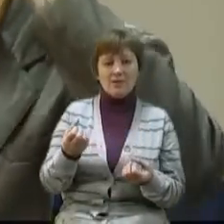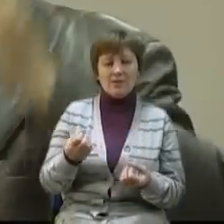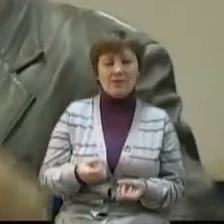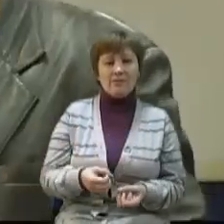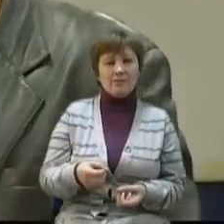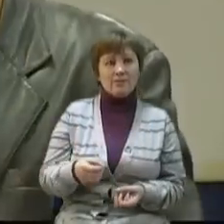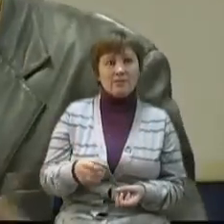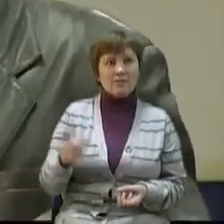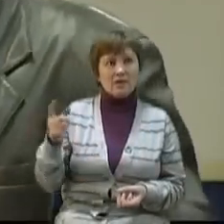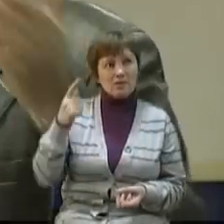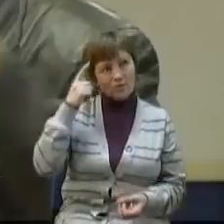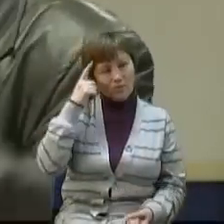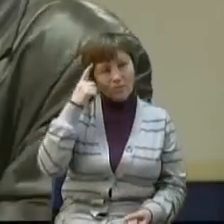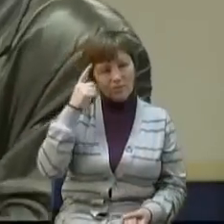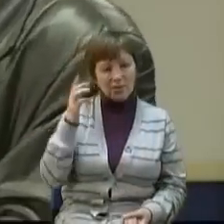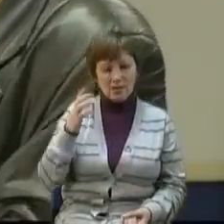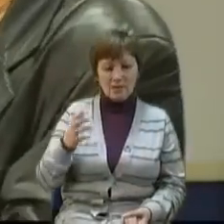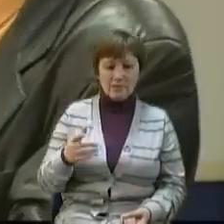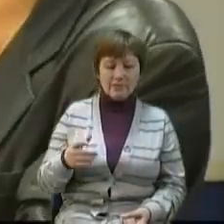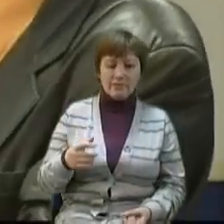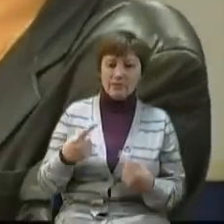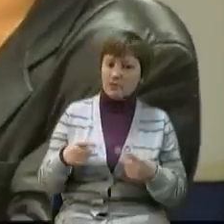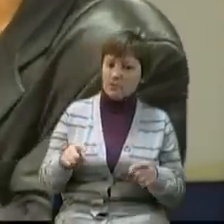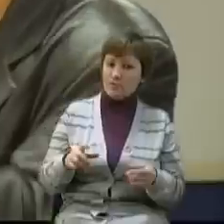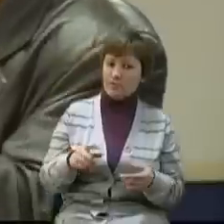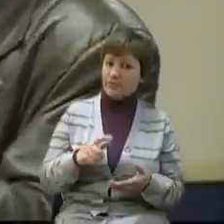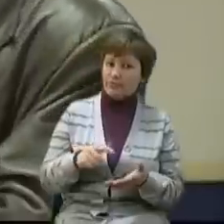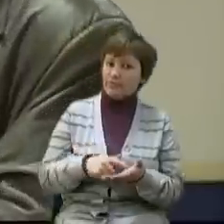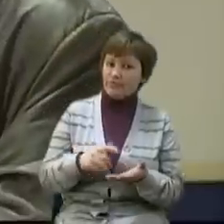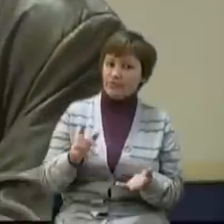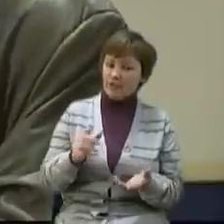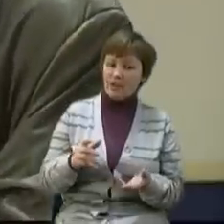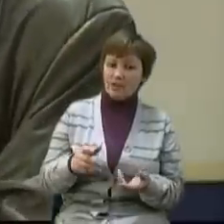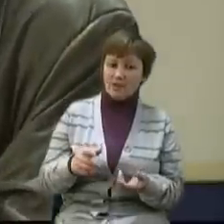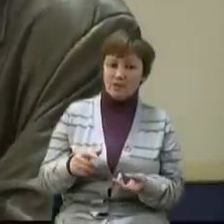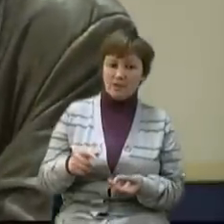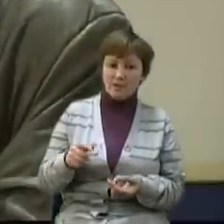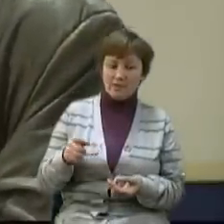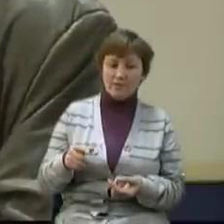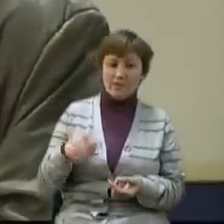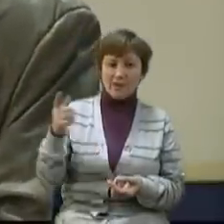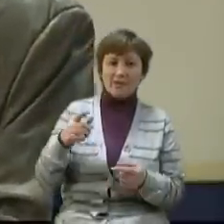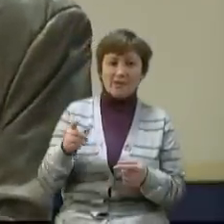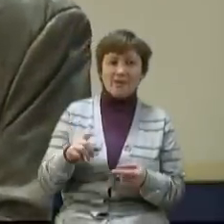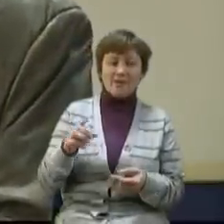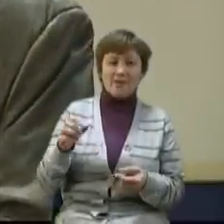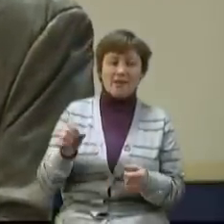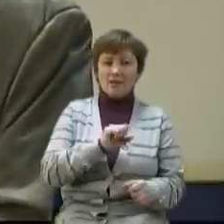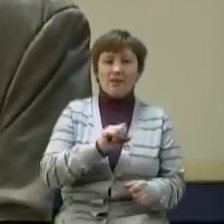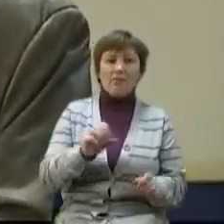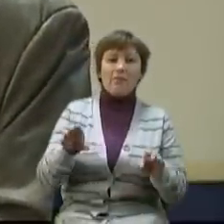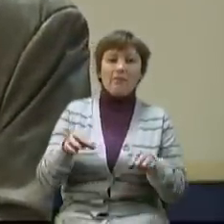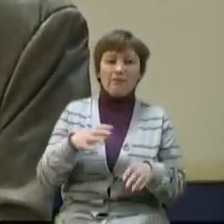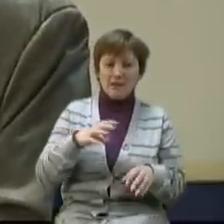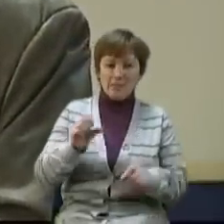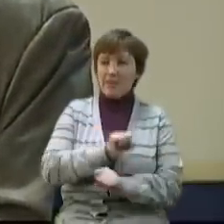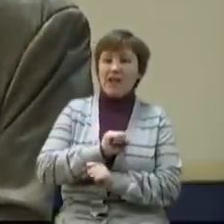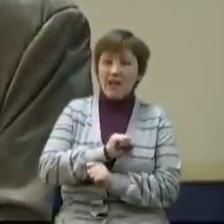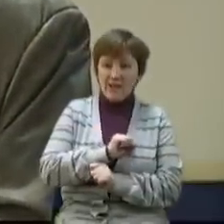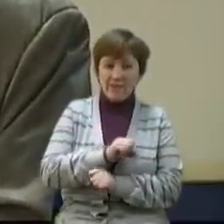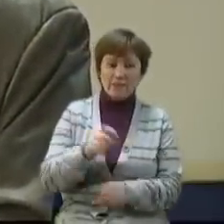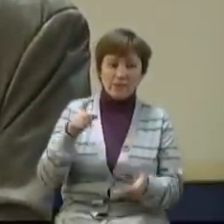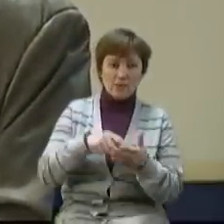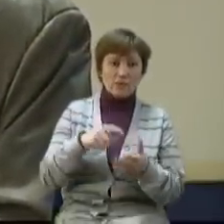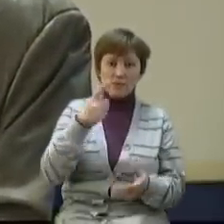это по-другому поставить. Зашел на переменке, наставил на него палец, говорю, ты, брат, как сам понимаешь,